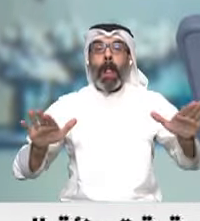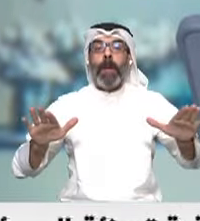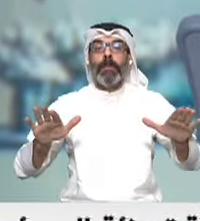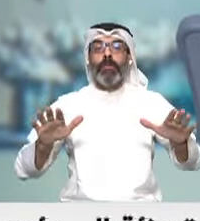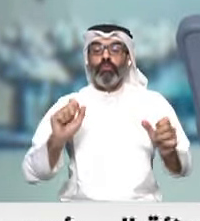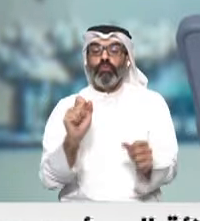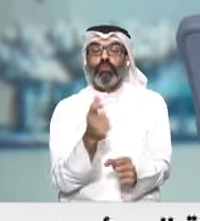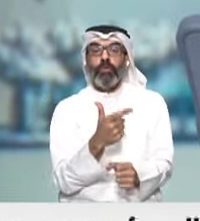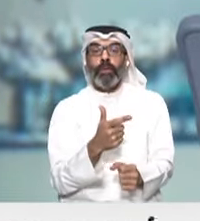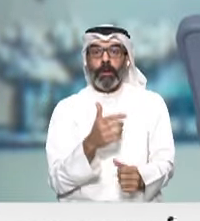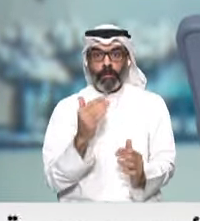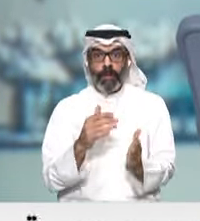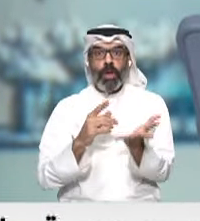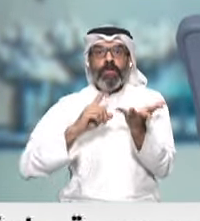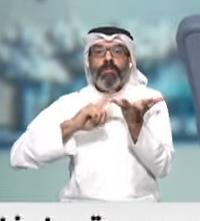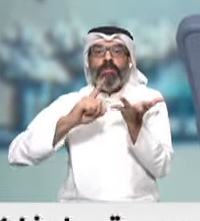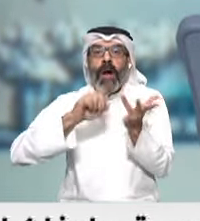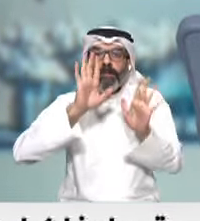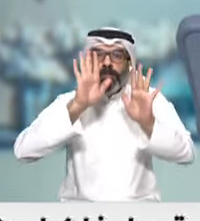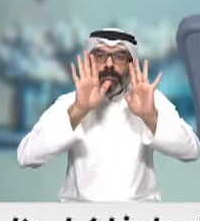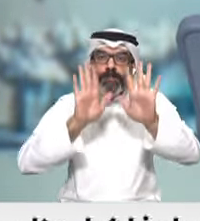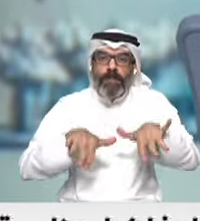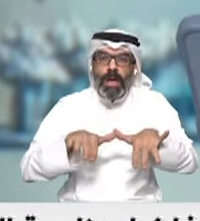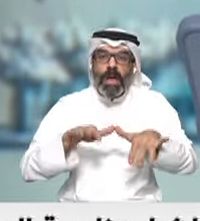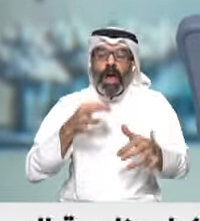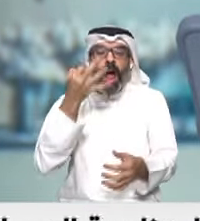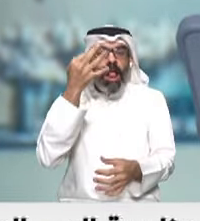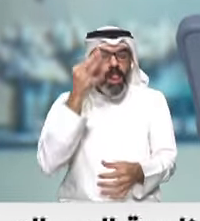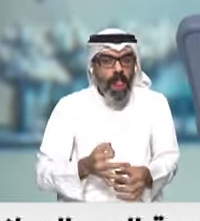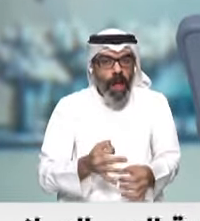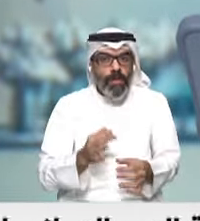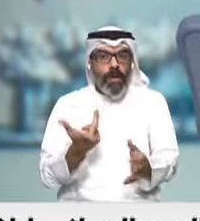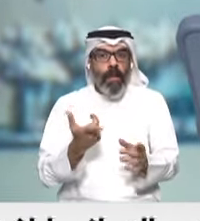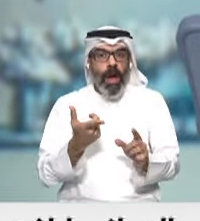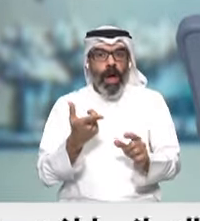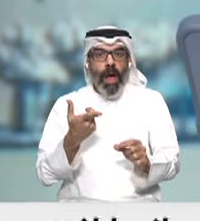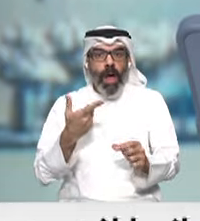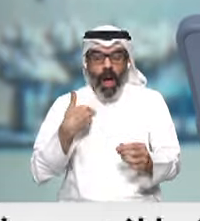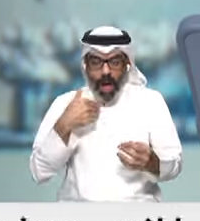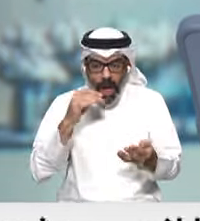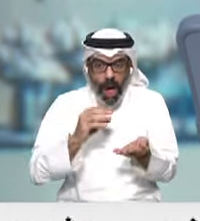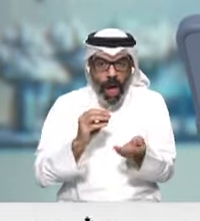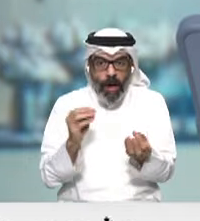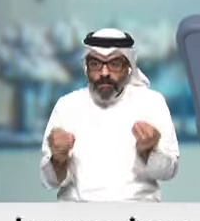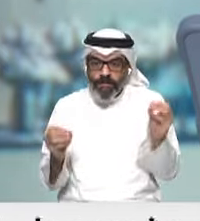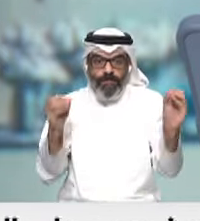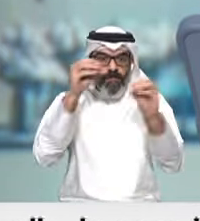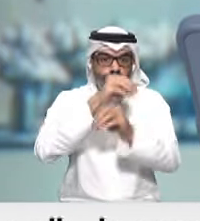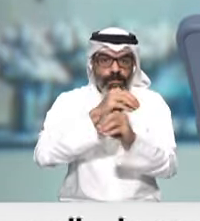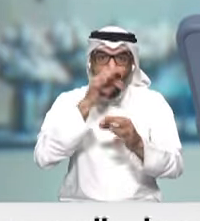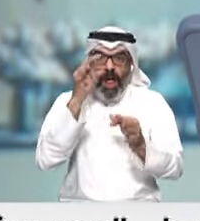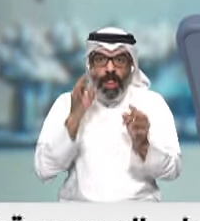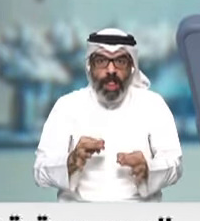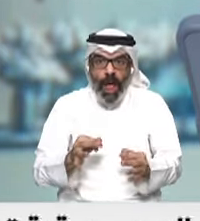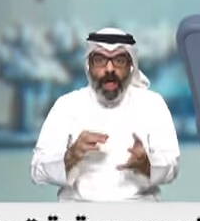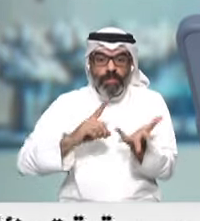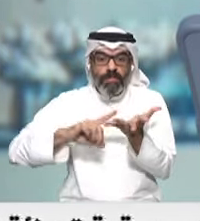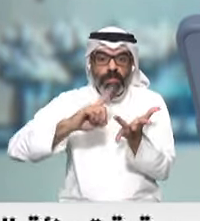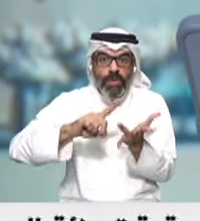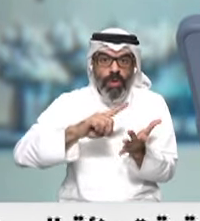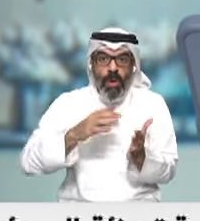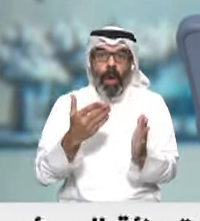هناك شروط معينه واجب توافرها لحظه استخدام خدمه نقل ملكيه المركبه عبر